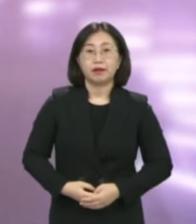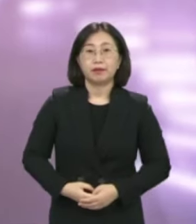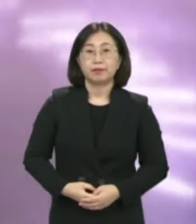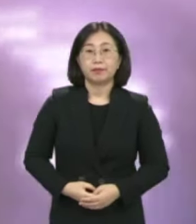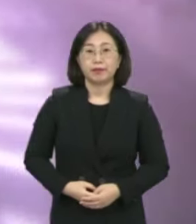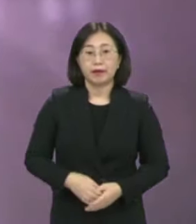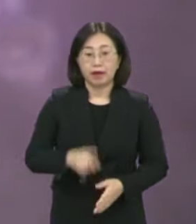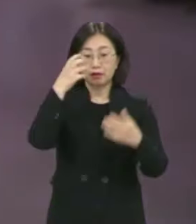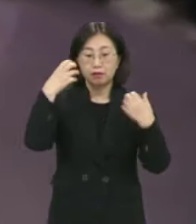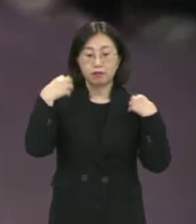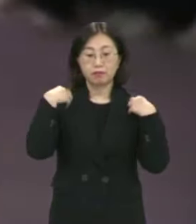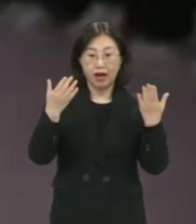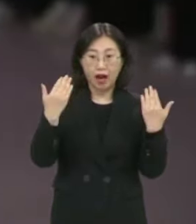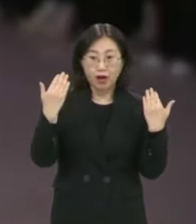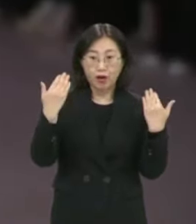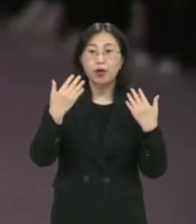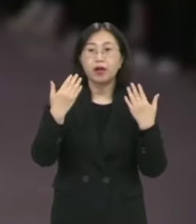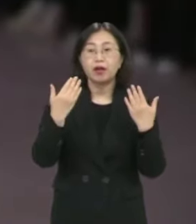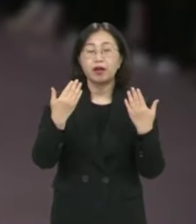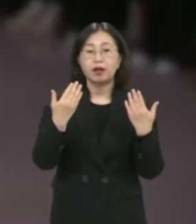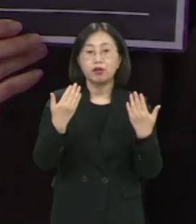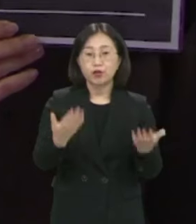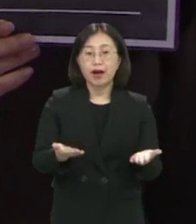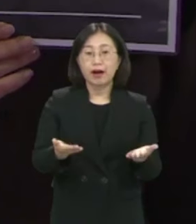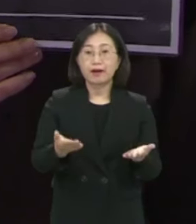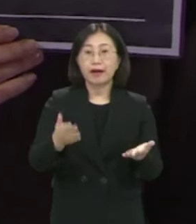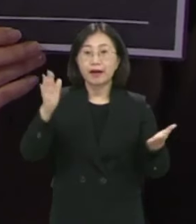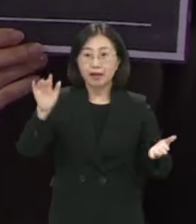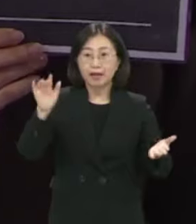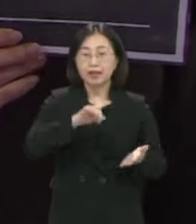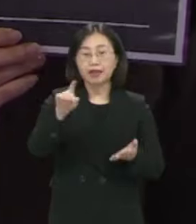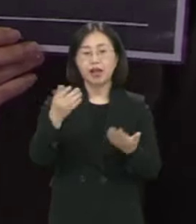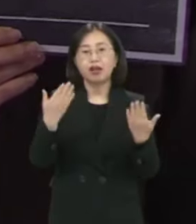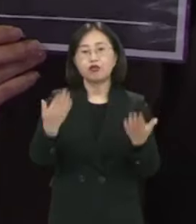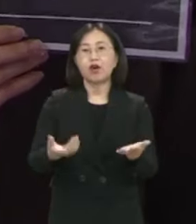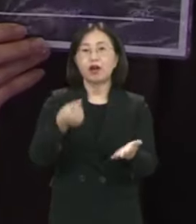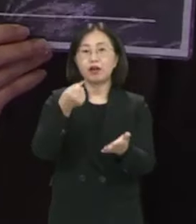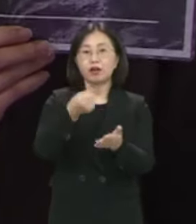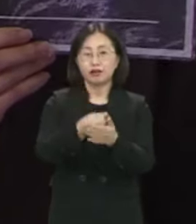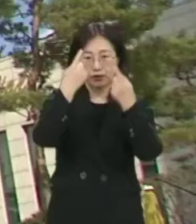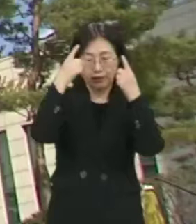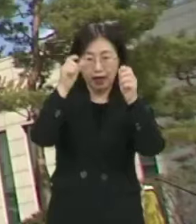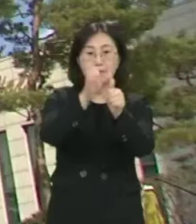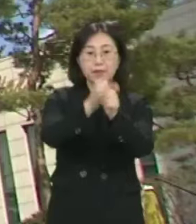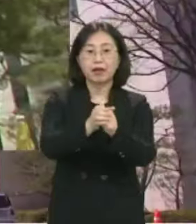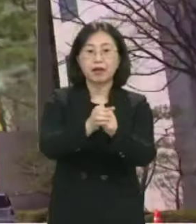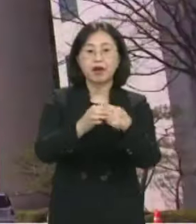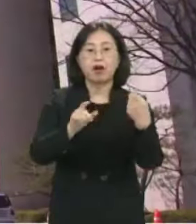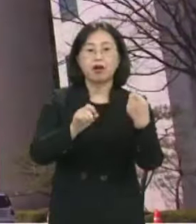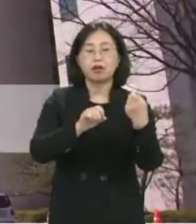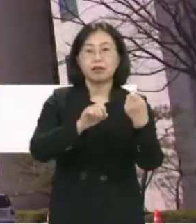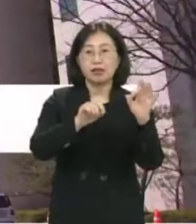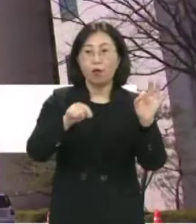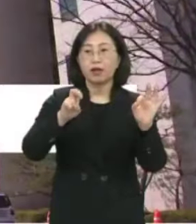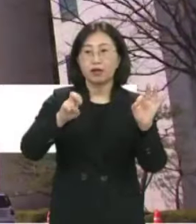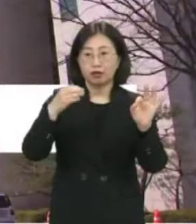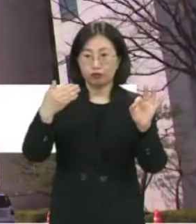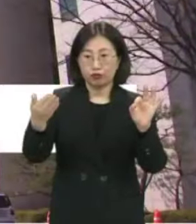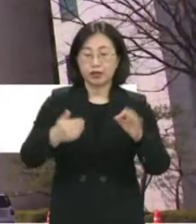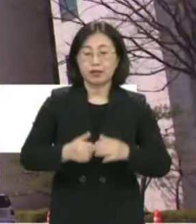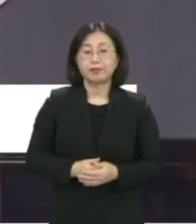정부가 학교를 떠난 의대생들의 휴학 승인을 대학 자율에 맡긴 건 지난달 29일 한 달 가까이 지난 현재